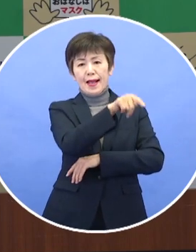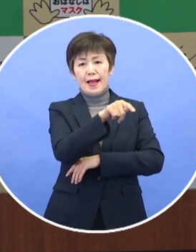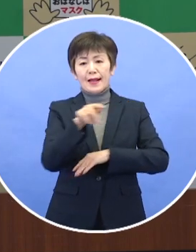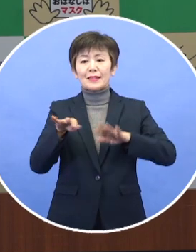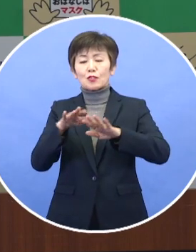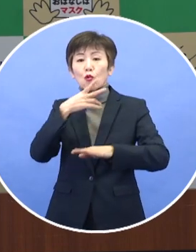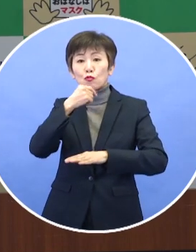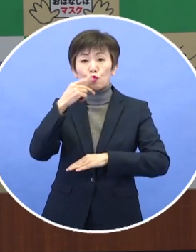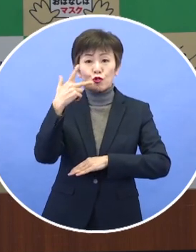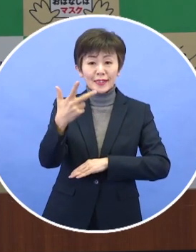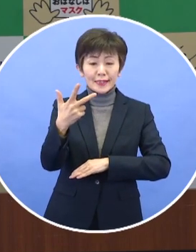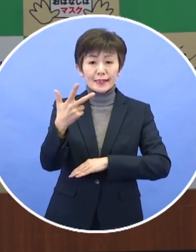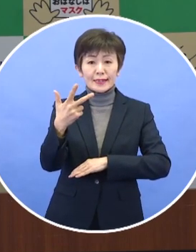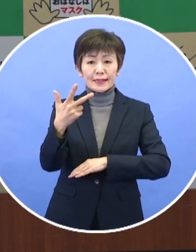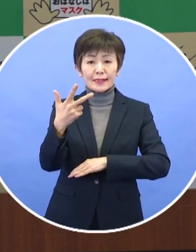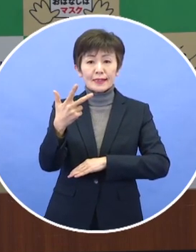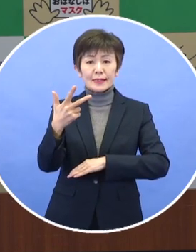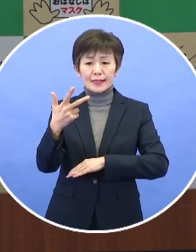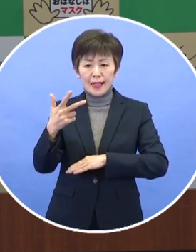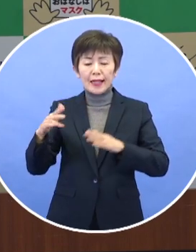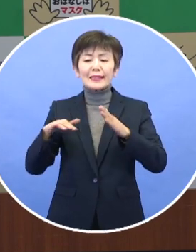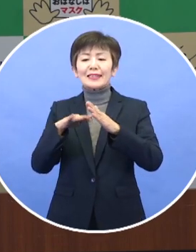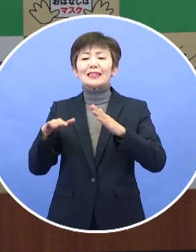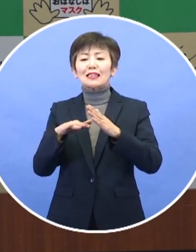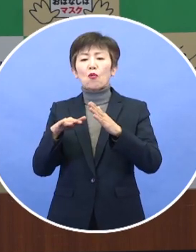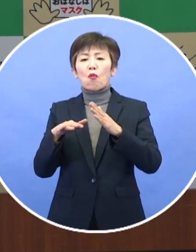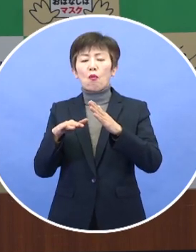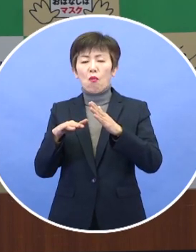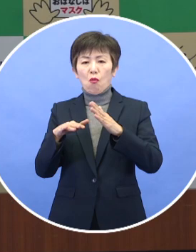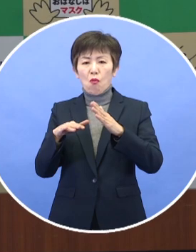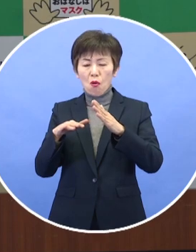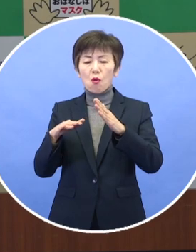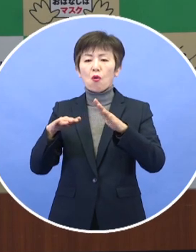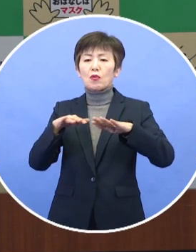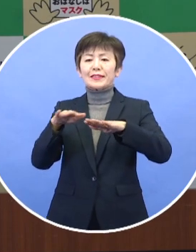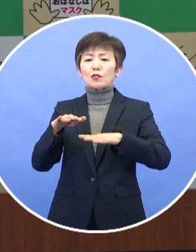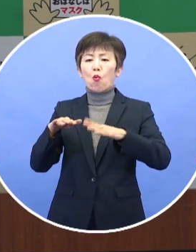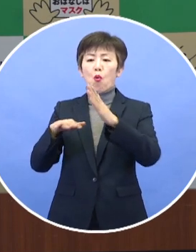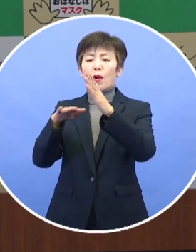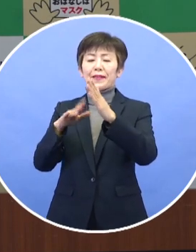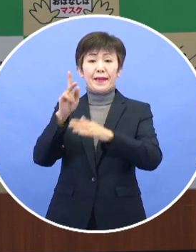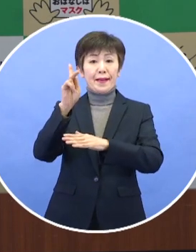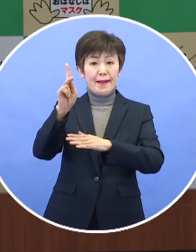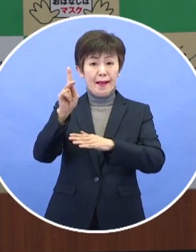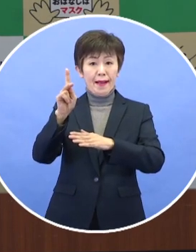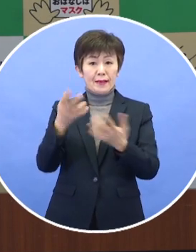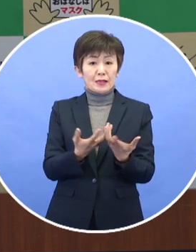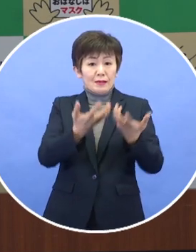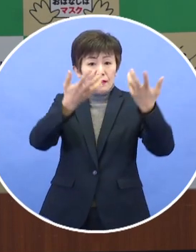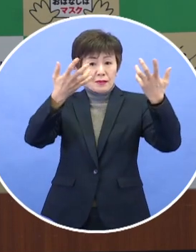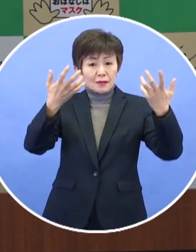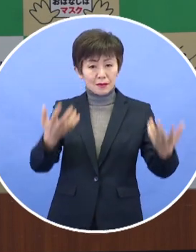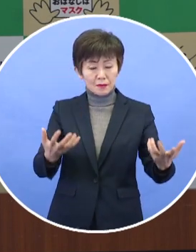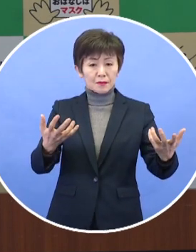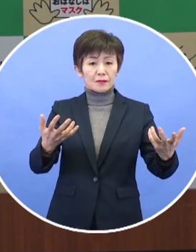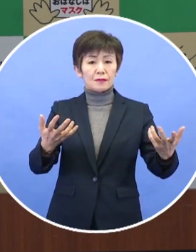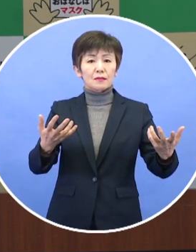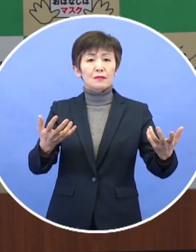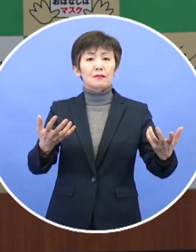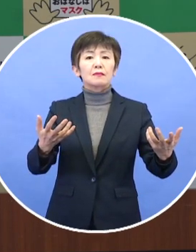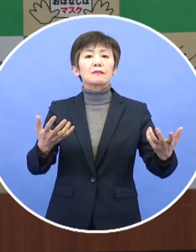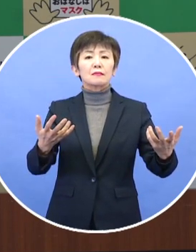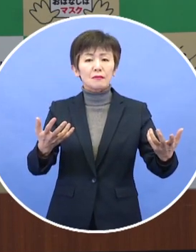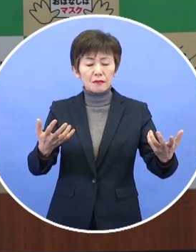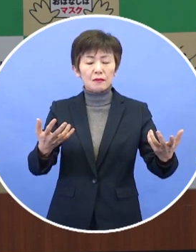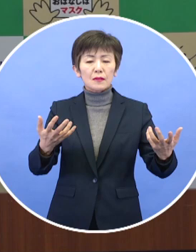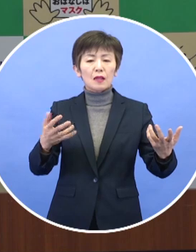祉を行います児童家庭課に分けまして、そうすることで機動性を上げていく、もっと